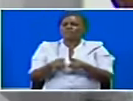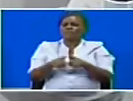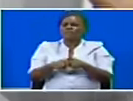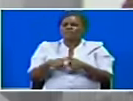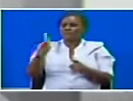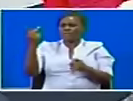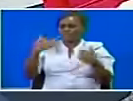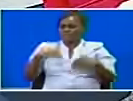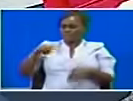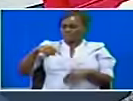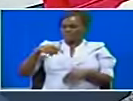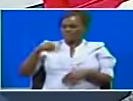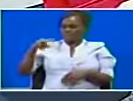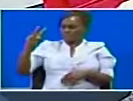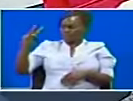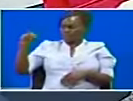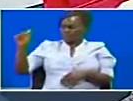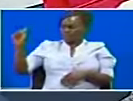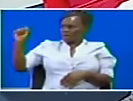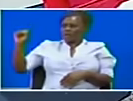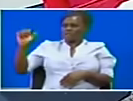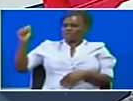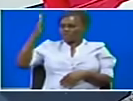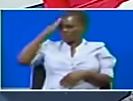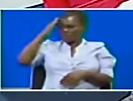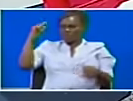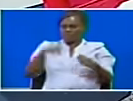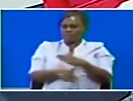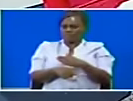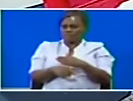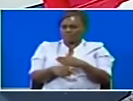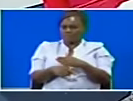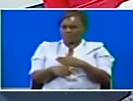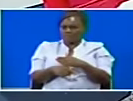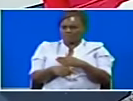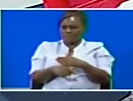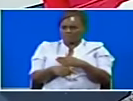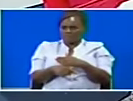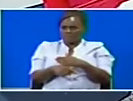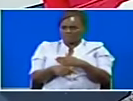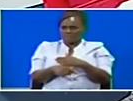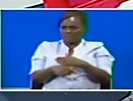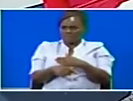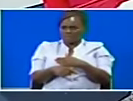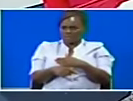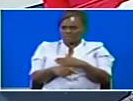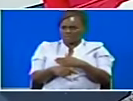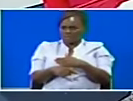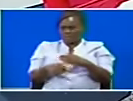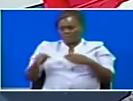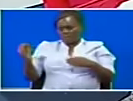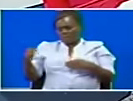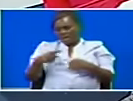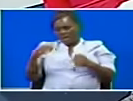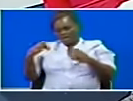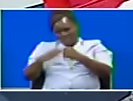Sisi kama NASA tunajua kabisa, na nikuelezee hapa dada yangu, ikija tarehe 8 mwezi wa